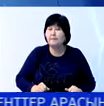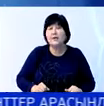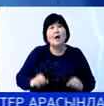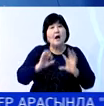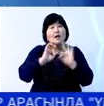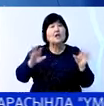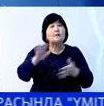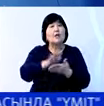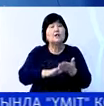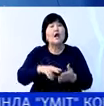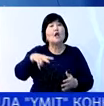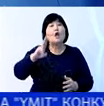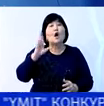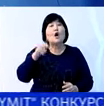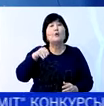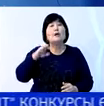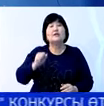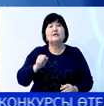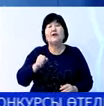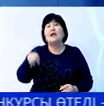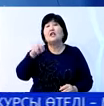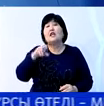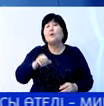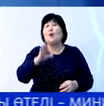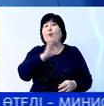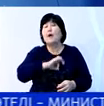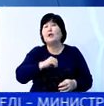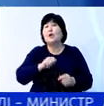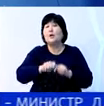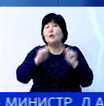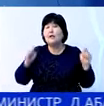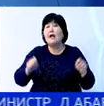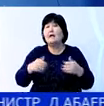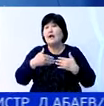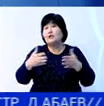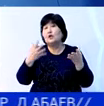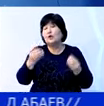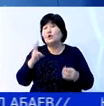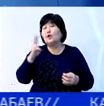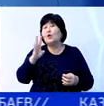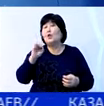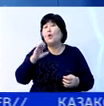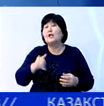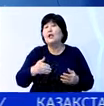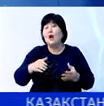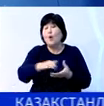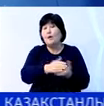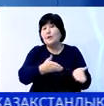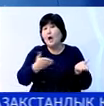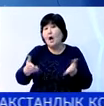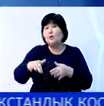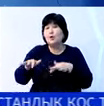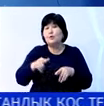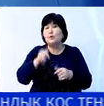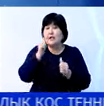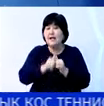Шығарылым жалғастырамыз. Локомотив пайдалану депосы бастауыш партия ұйымы ашық есік күнін ұйымдастырды. Нұр Отан партиясының қоғамдық қабылдау бөлімдері мұндай